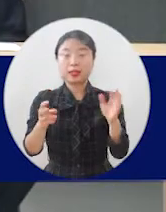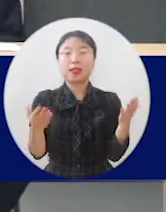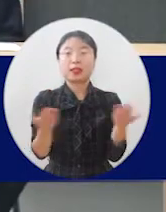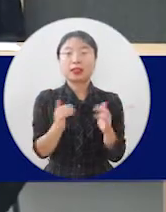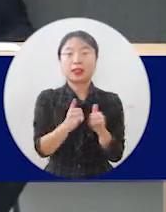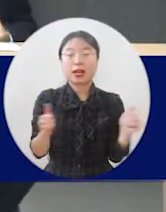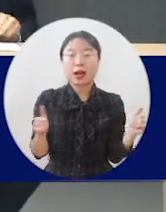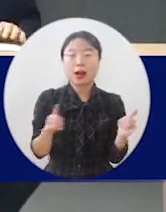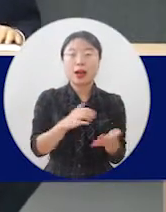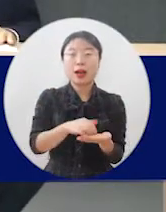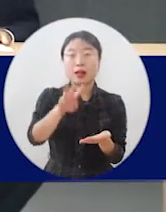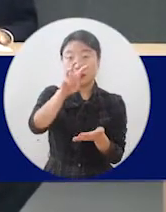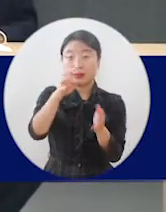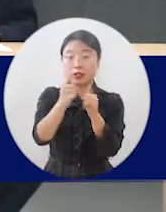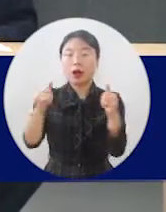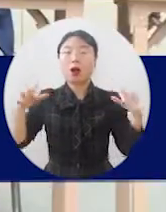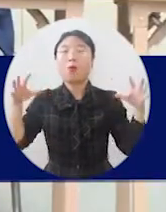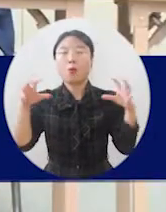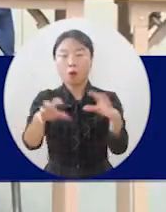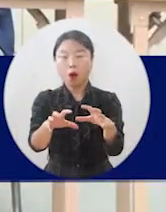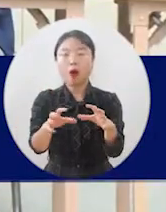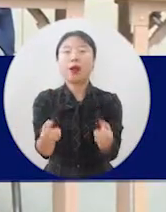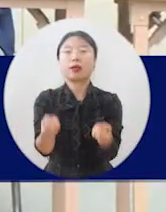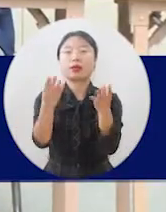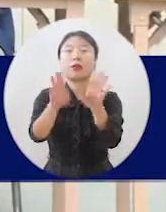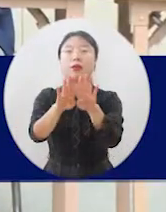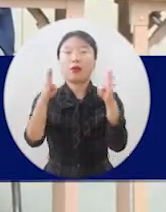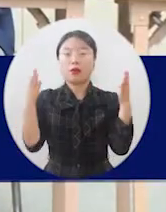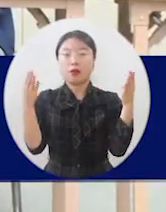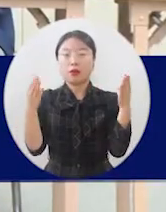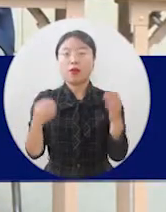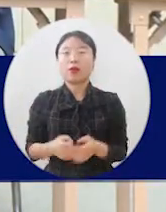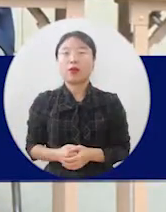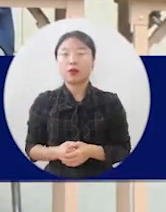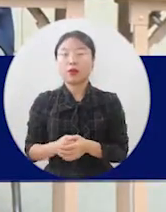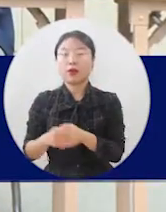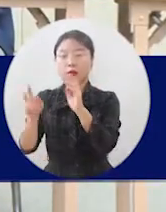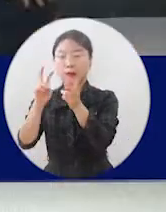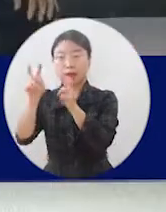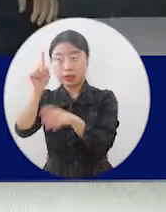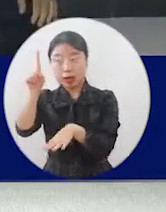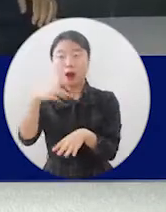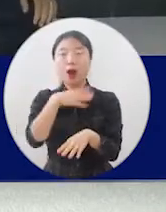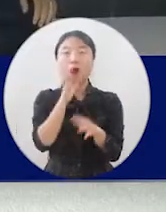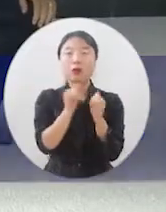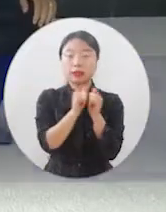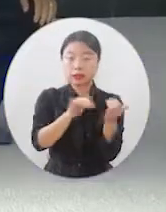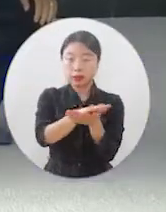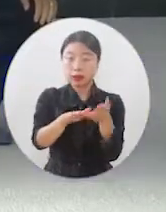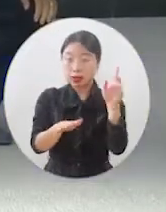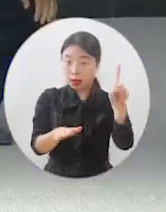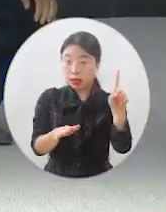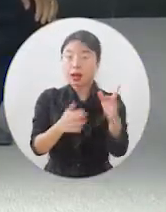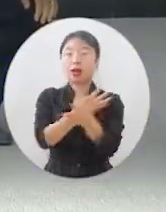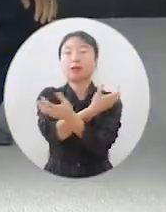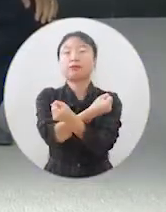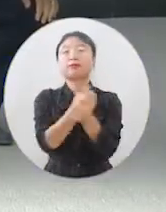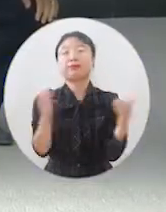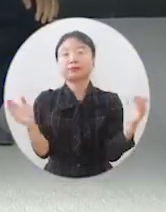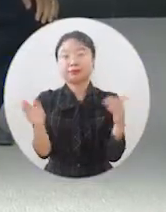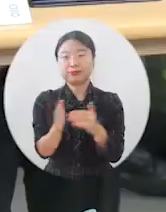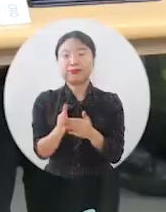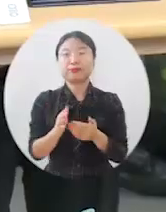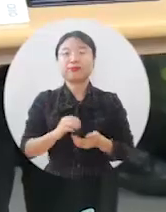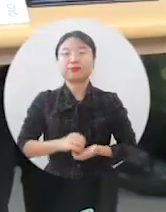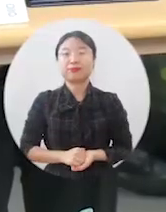가운데 대한노인회 의왕시 지회에서 주관하는 141 경로당 협약식 행사가 개최됐습니다. 141